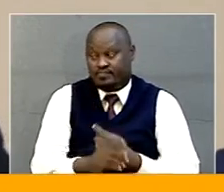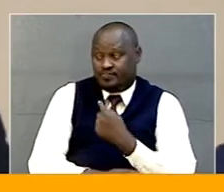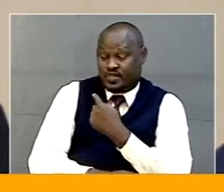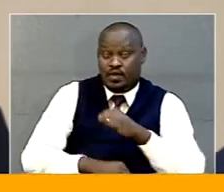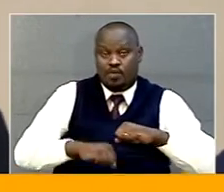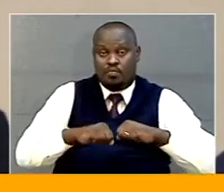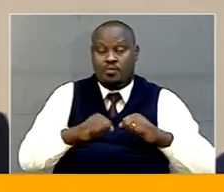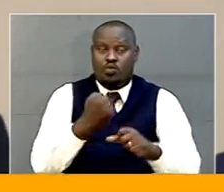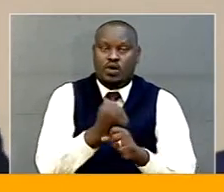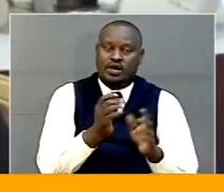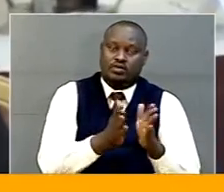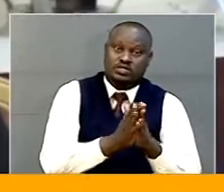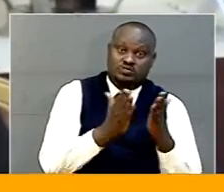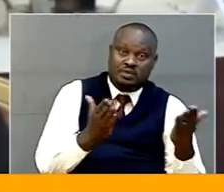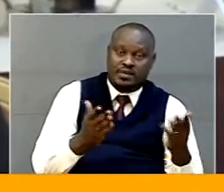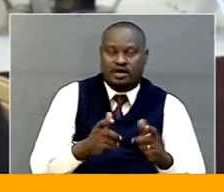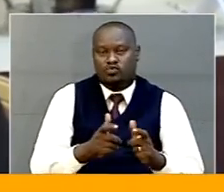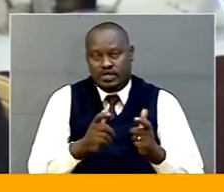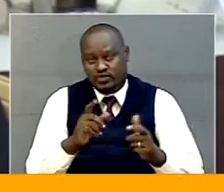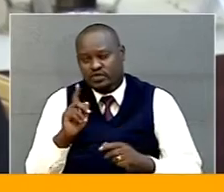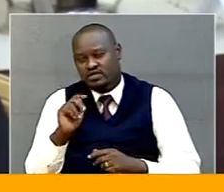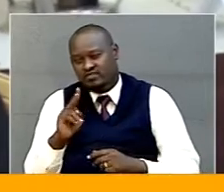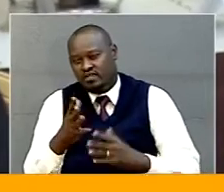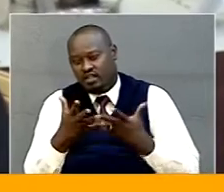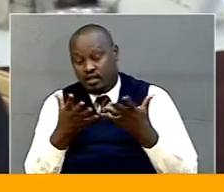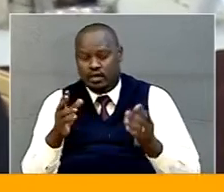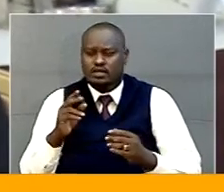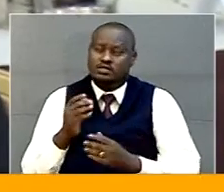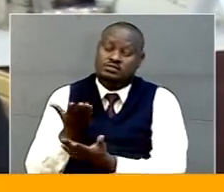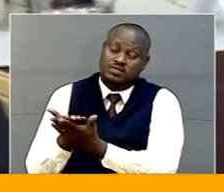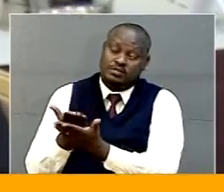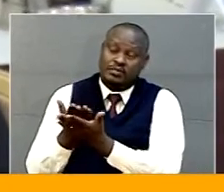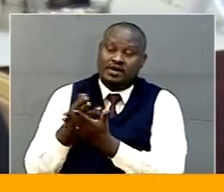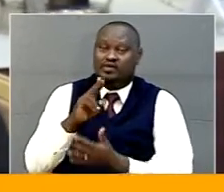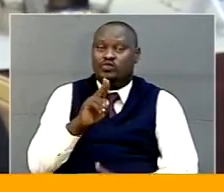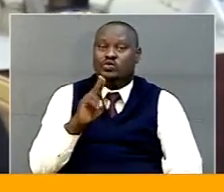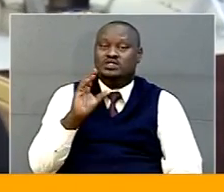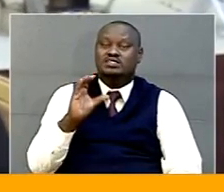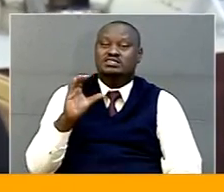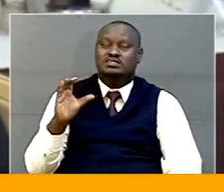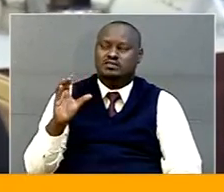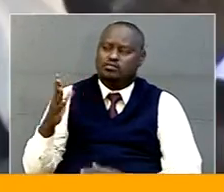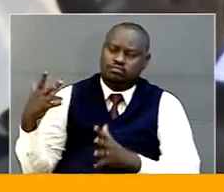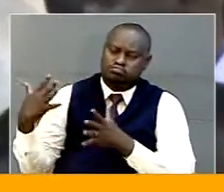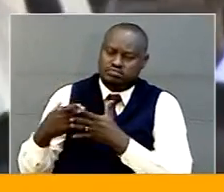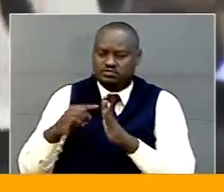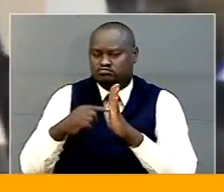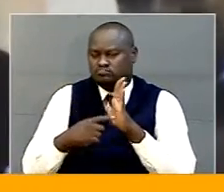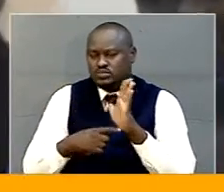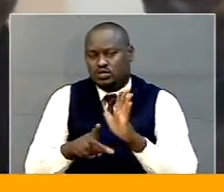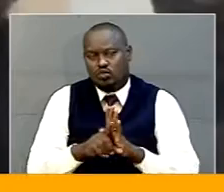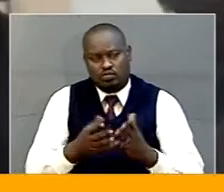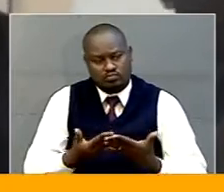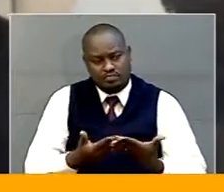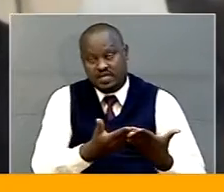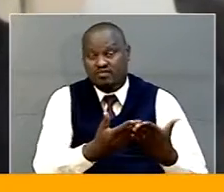nti ekitongole ekirungamya ebyempuliziganya mu ggwanga ekya Uganda Communications Commission ebakugira ku bibalina okuwandiika